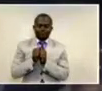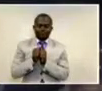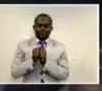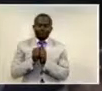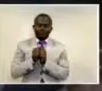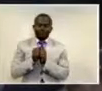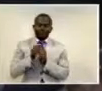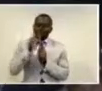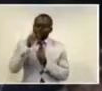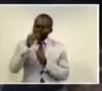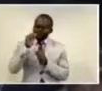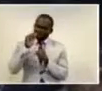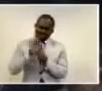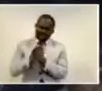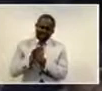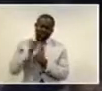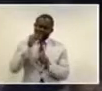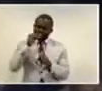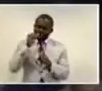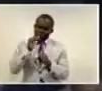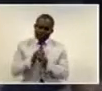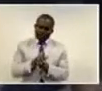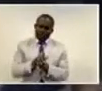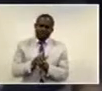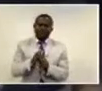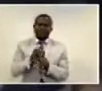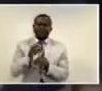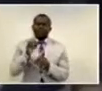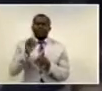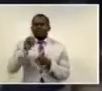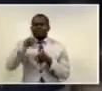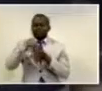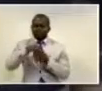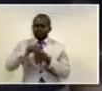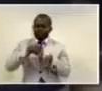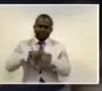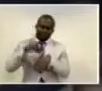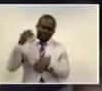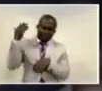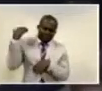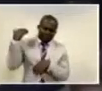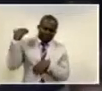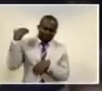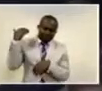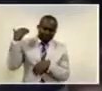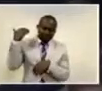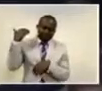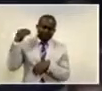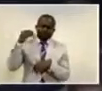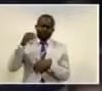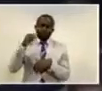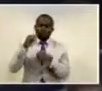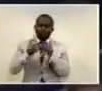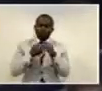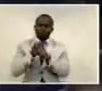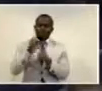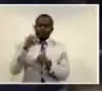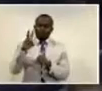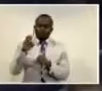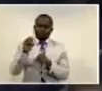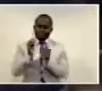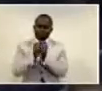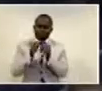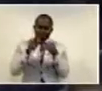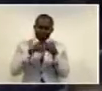bigiye bivugwa kenshi biragaruka kenshi no muri icyo gihe muri 2017